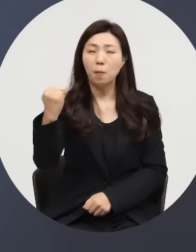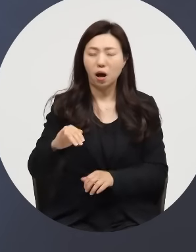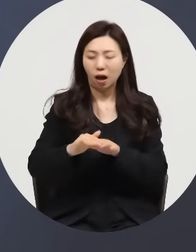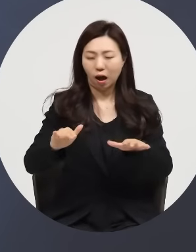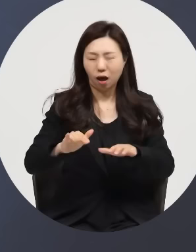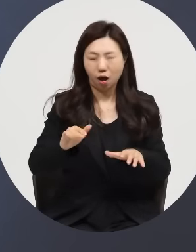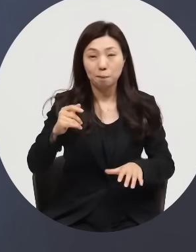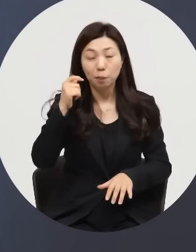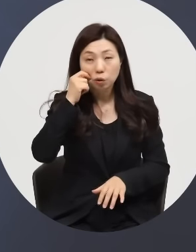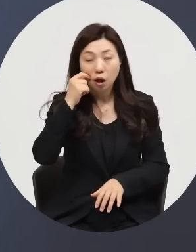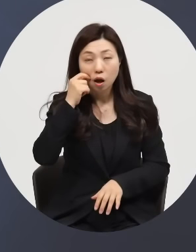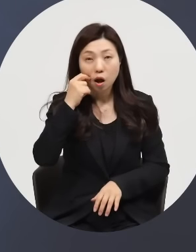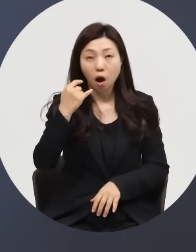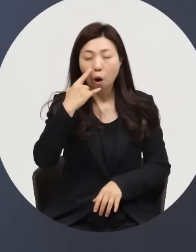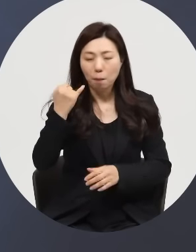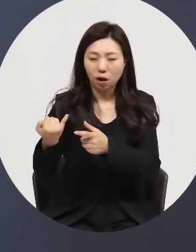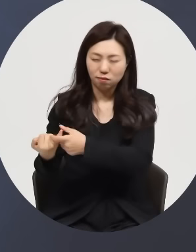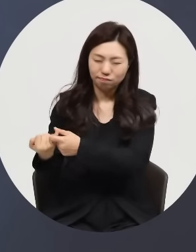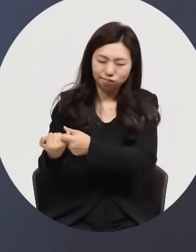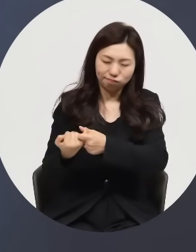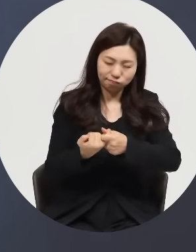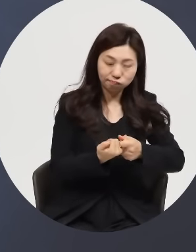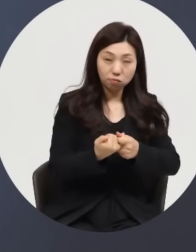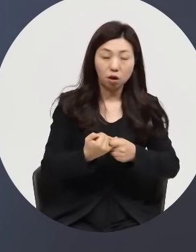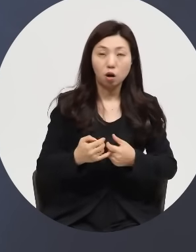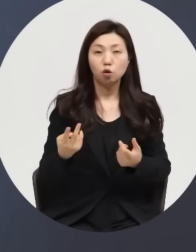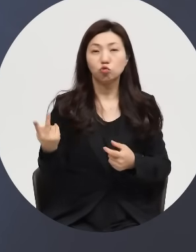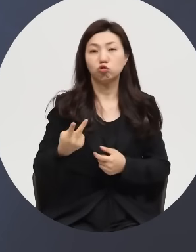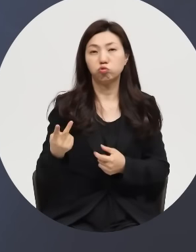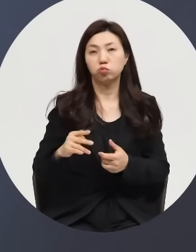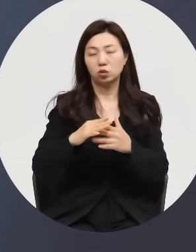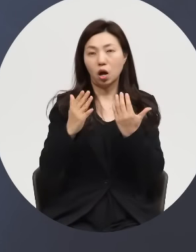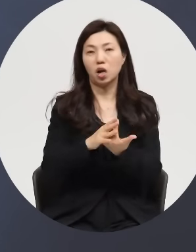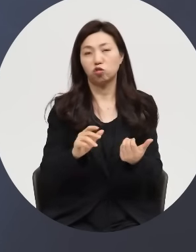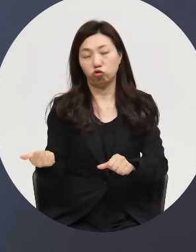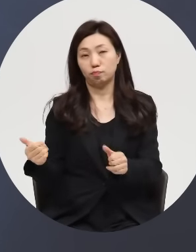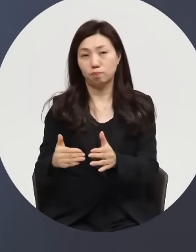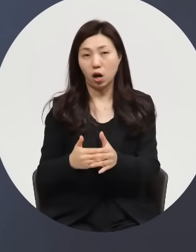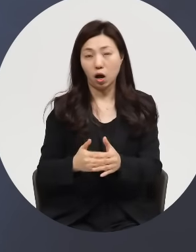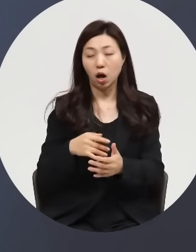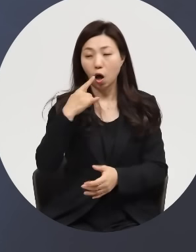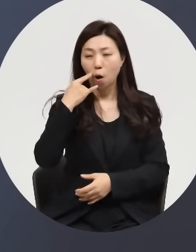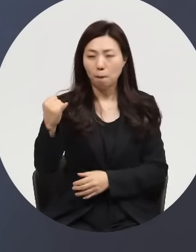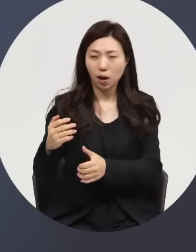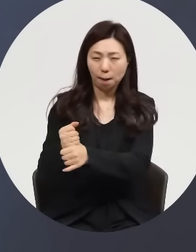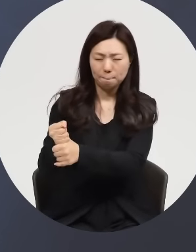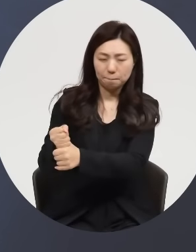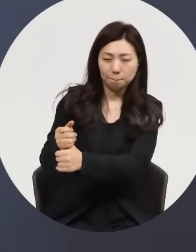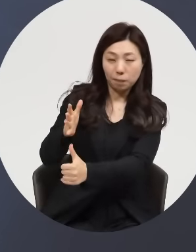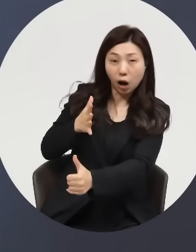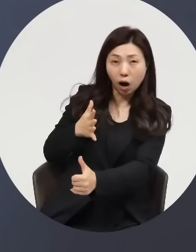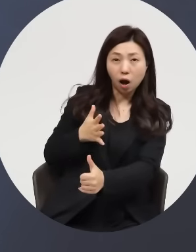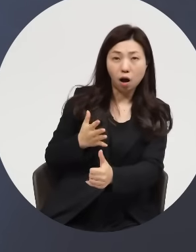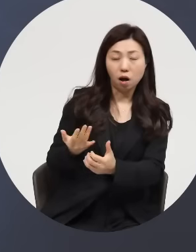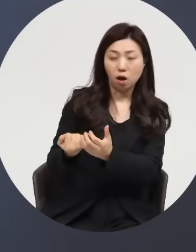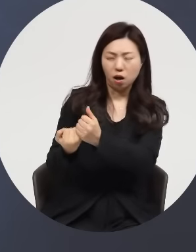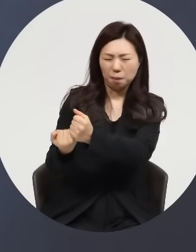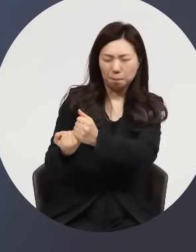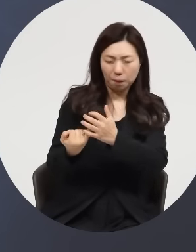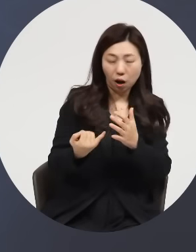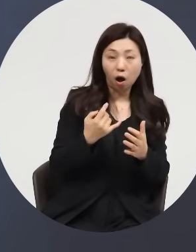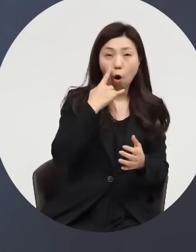어머니는 헤엄을 못하는데 어머니를 끌고 나오려면 둘다 빠져 죽게 됐고 어머니를 내가 손을 놔버리면 나